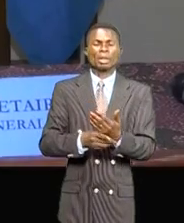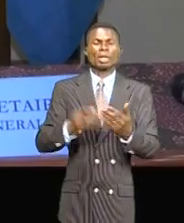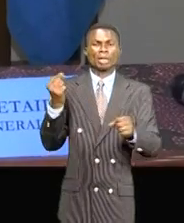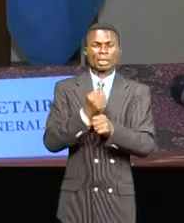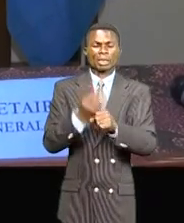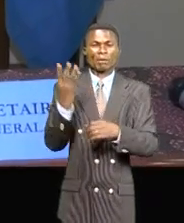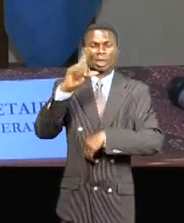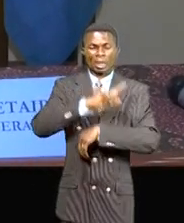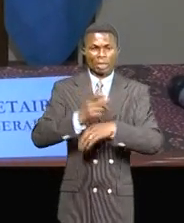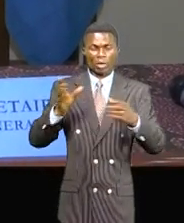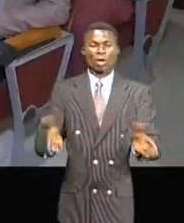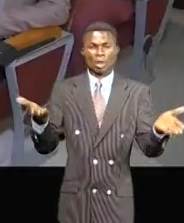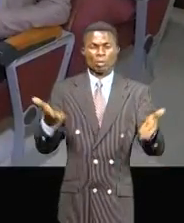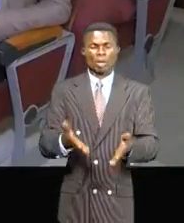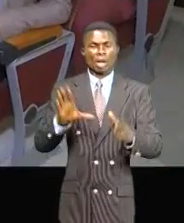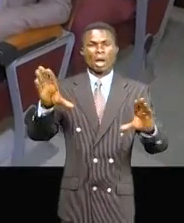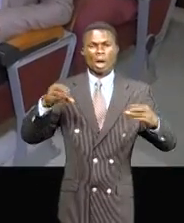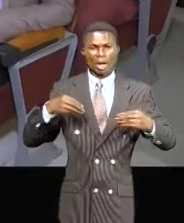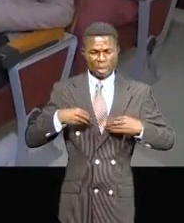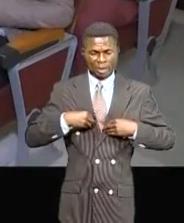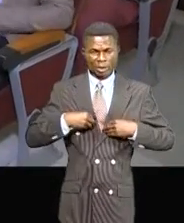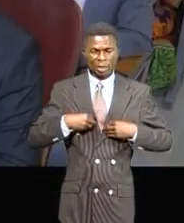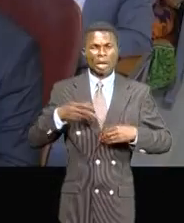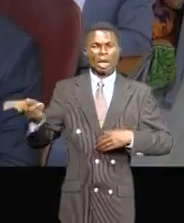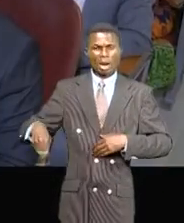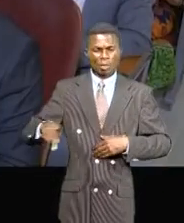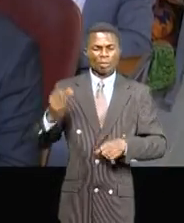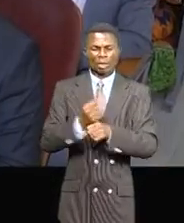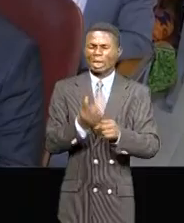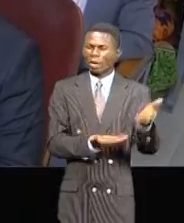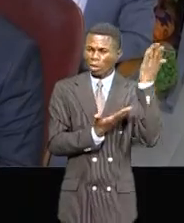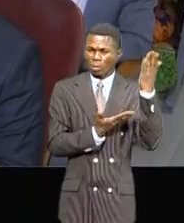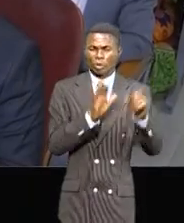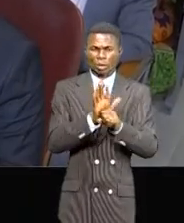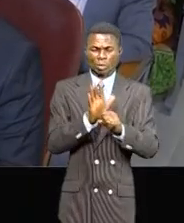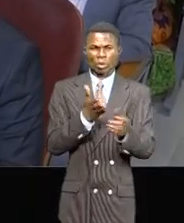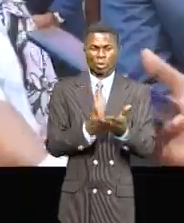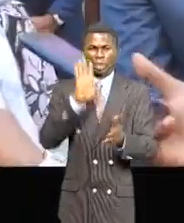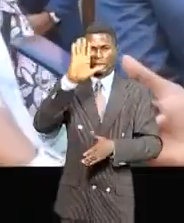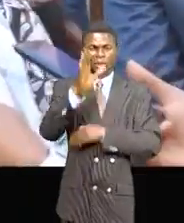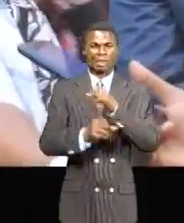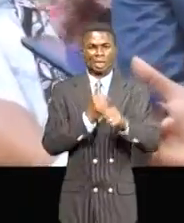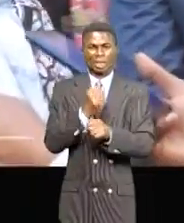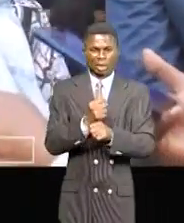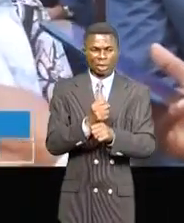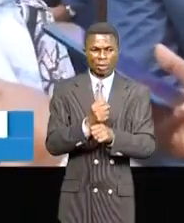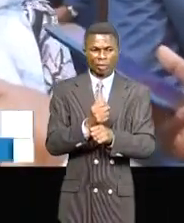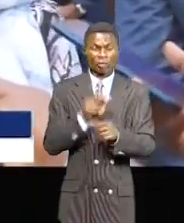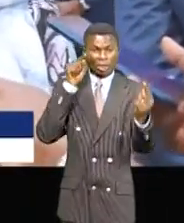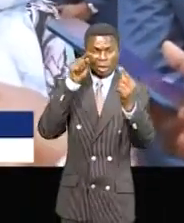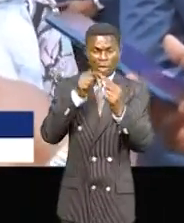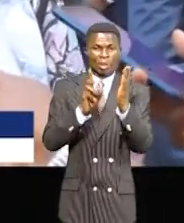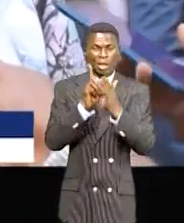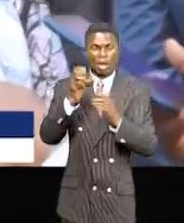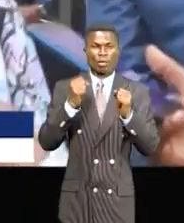de 4 jours, a reconnu que les provinces ont un rôle crucial à jouer. Ça fait 5 ans que les objectifs de